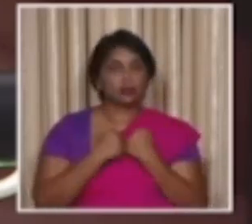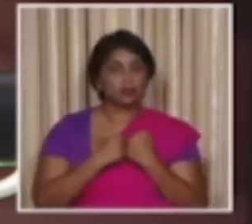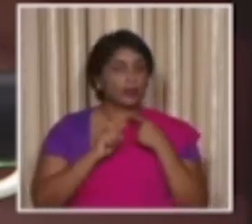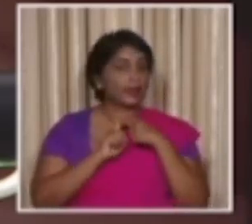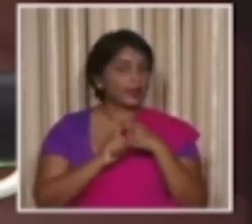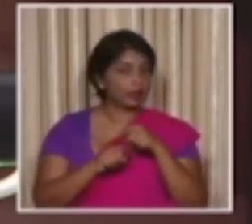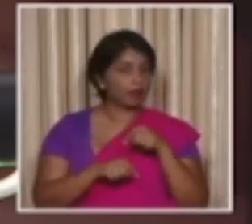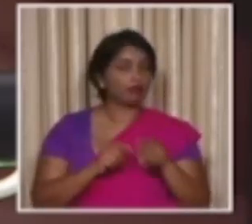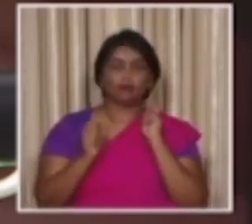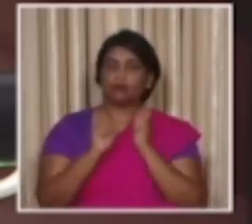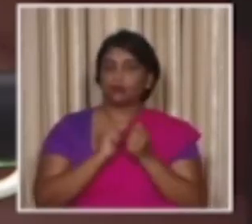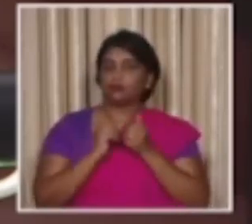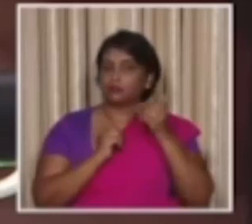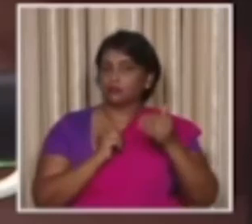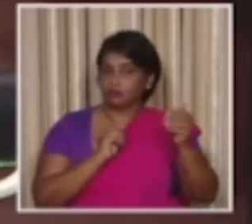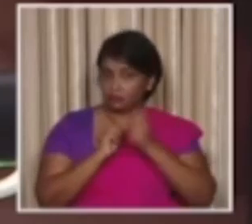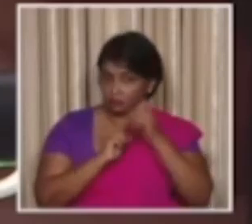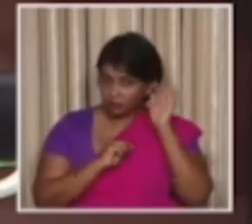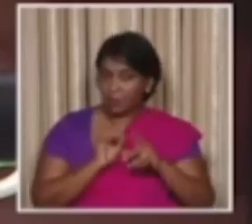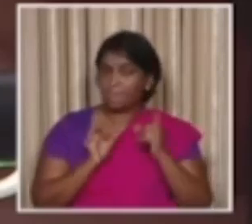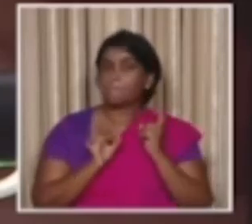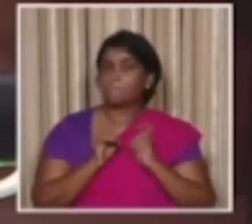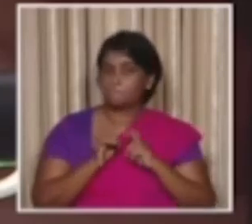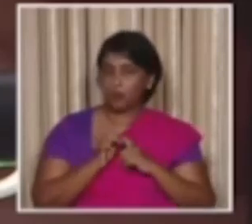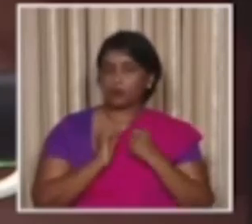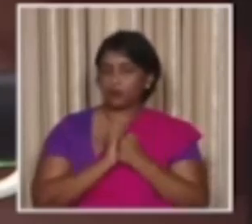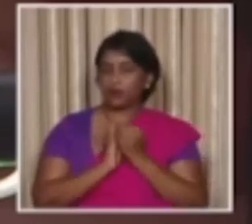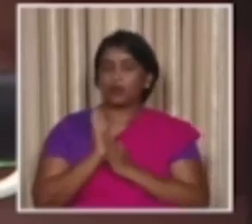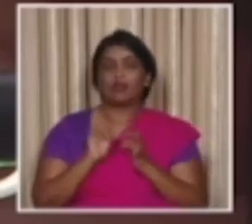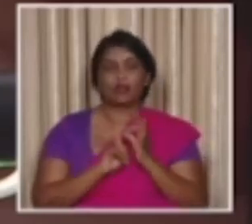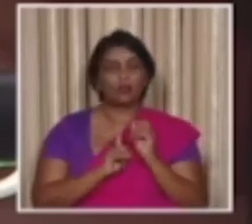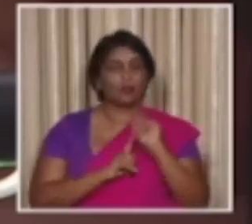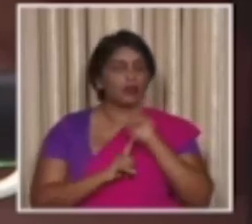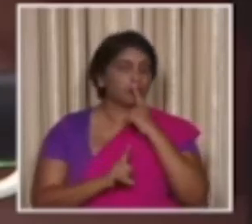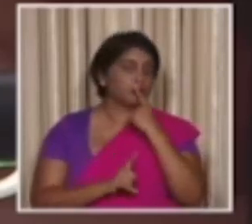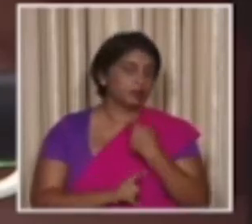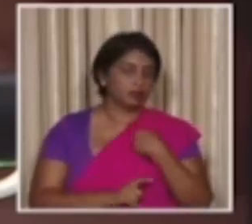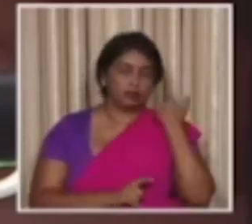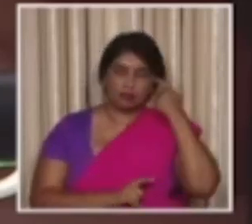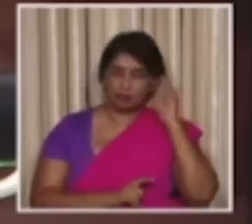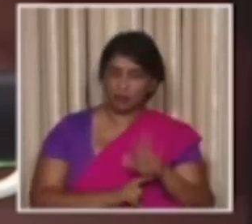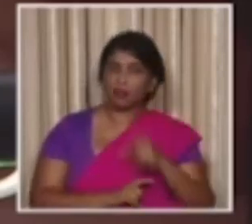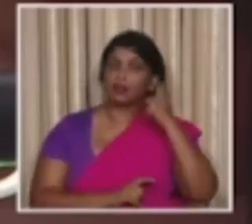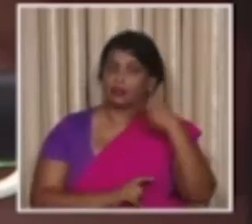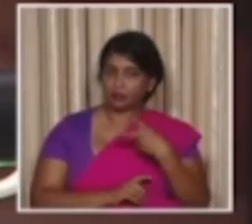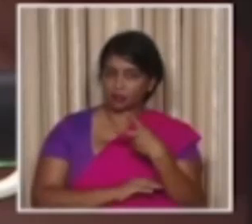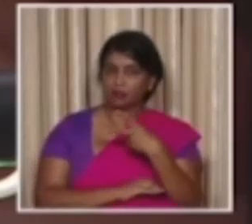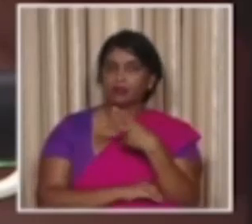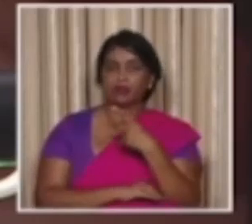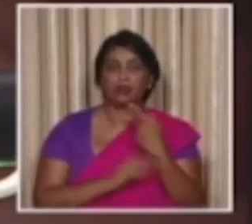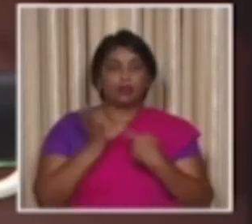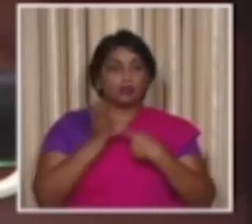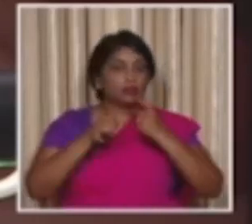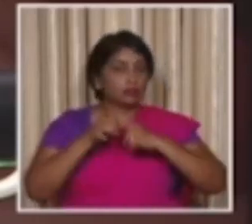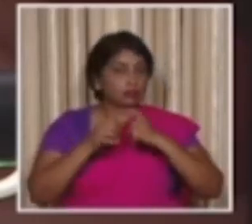කරගෙන මේ වෙනස් කිරීම දිගින් දිගටම සිදු කරාද කියන ප්‍රශ්නේ ගරු අමාත්‍යතුමා මේ පාර්ලිමේන්තුවේ පිළිතුරු ලබා දෙවි කියලා මම බලාපොරොත්තු වෙනවා. දෙක, ලංසු